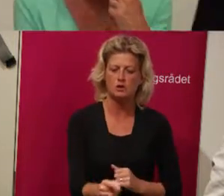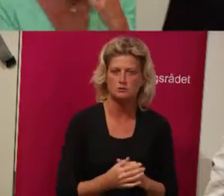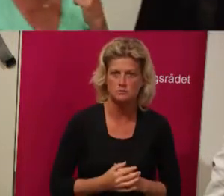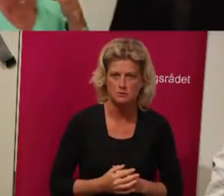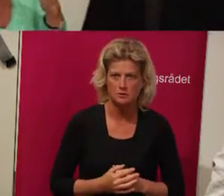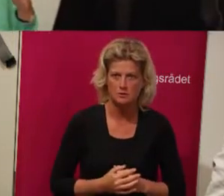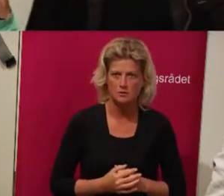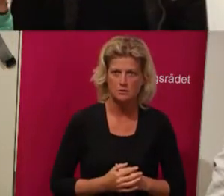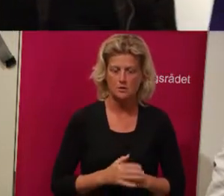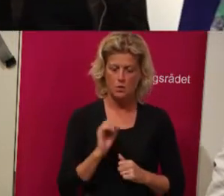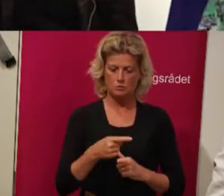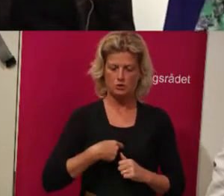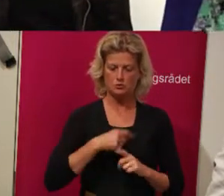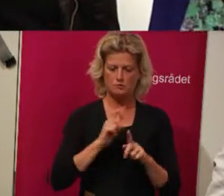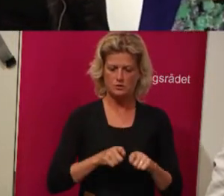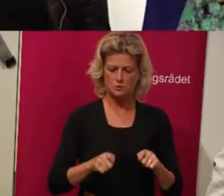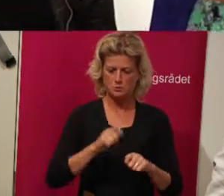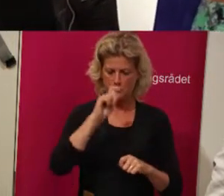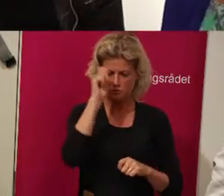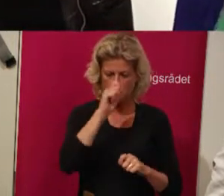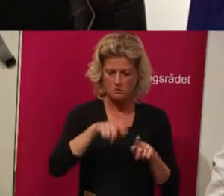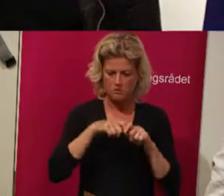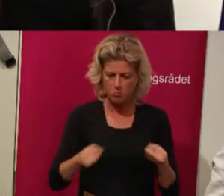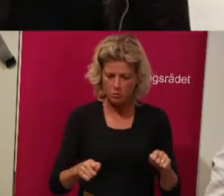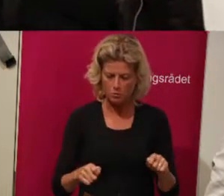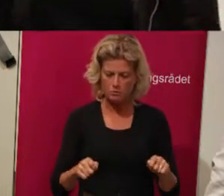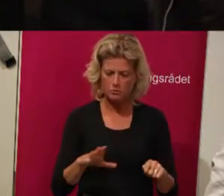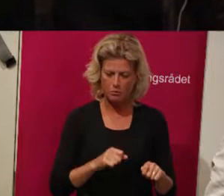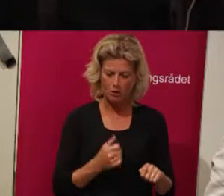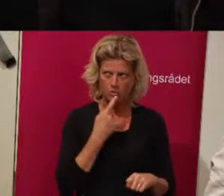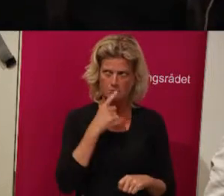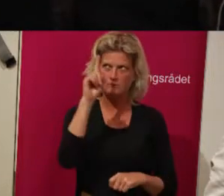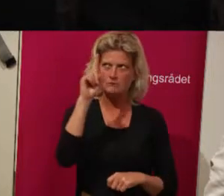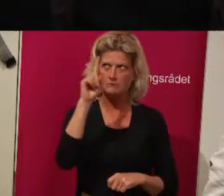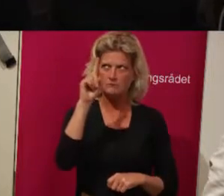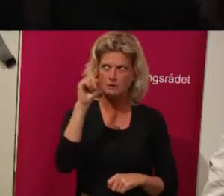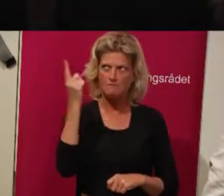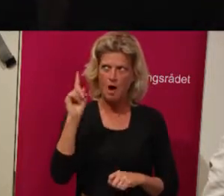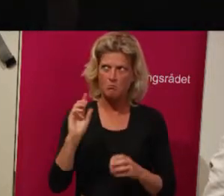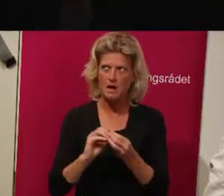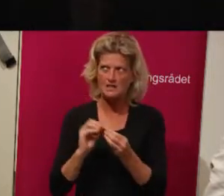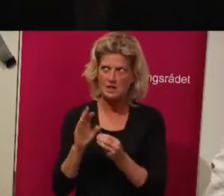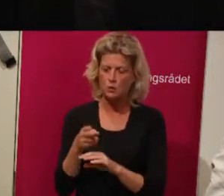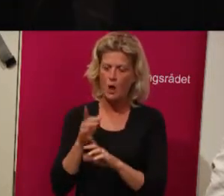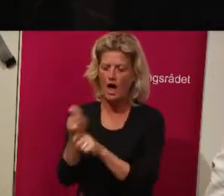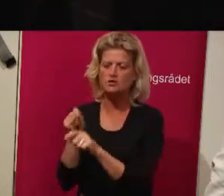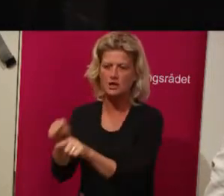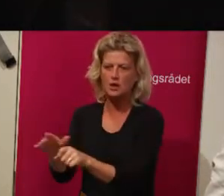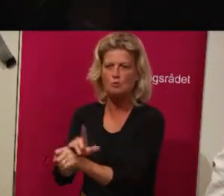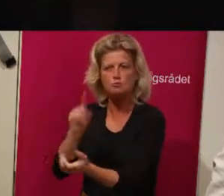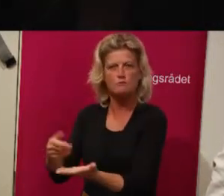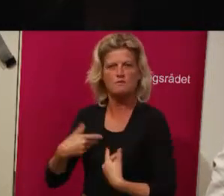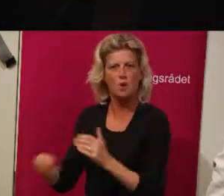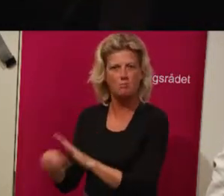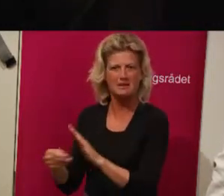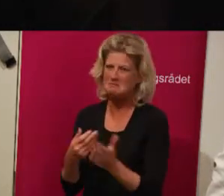vara så att då skulle jag vara studieförbund så skulle jag sticka upp ett finger och känna vart blåser det. Och då söker jag i den riktningen för att få medel. Och